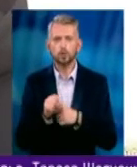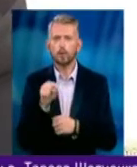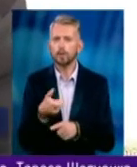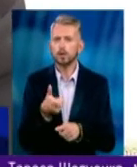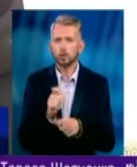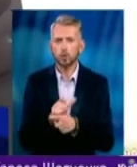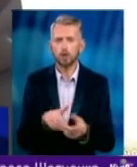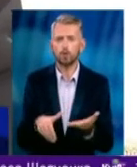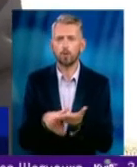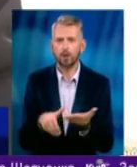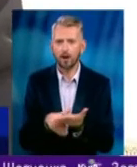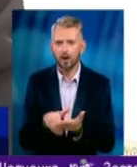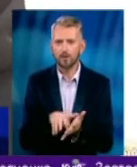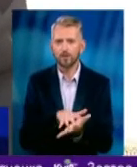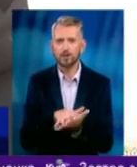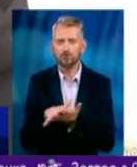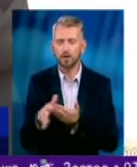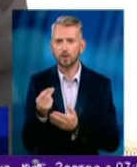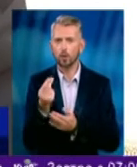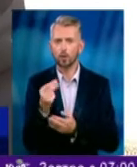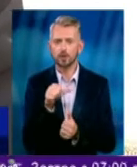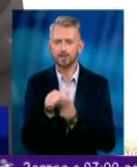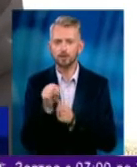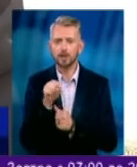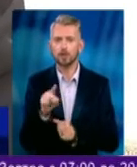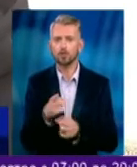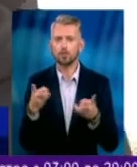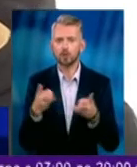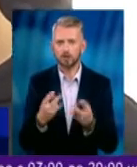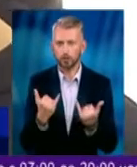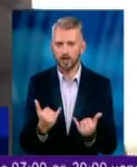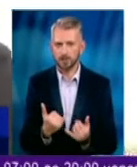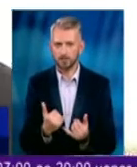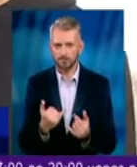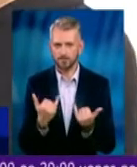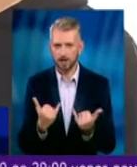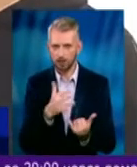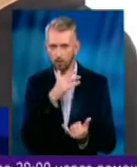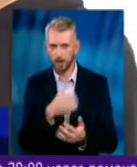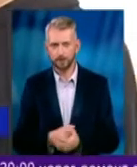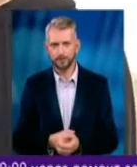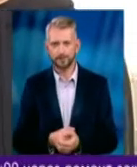дуже допомагає витрачати кошти саме на те, що потрібно зараз, в даний момент.